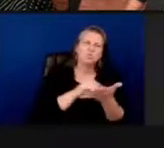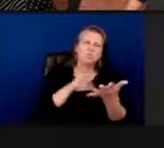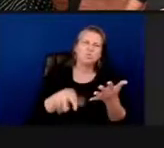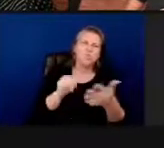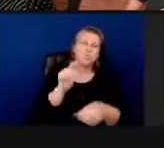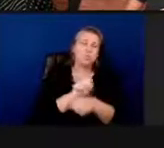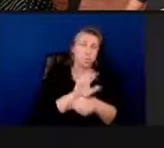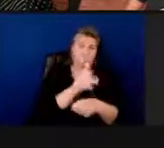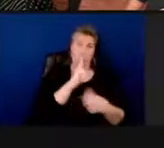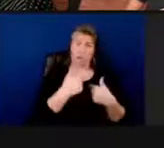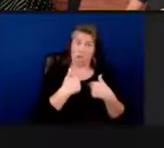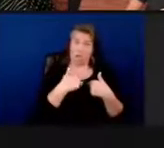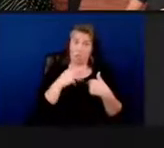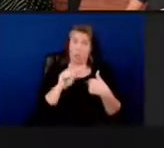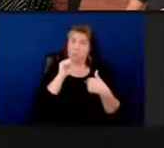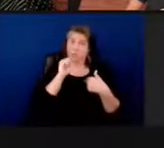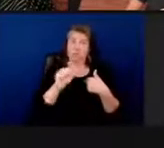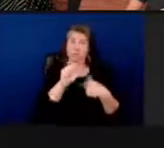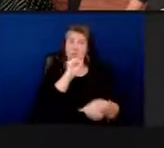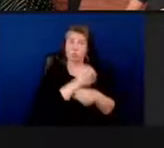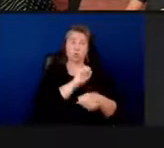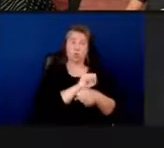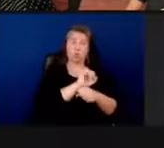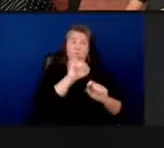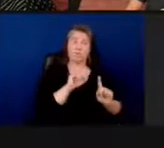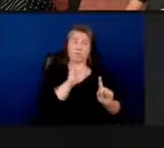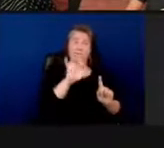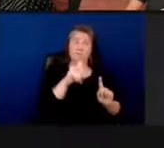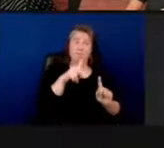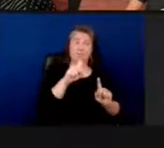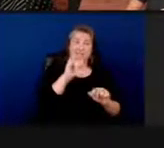kuwashukuru. Binafsi nilikuwa